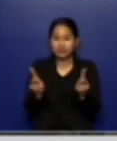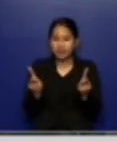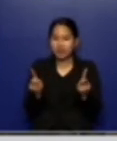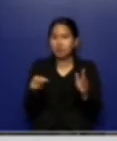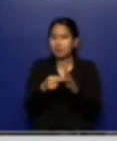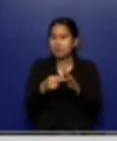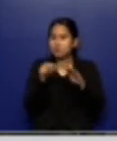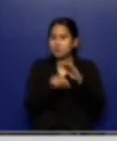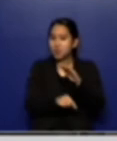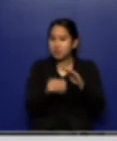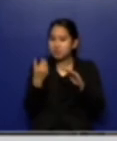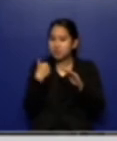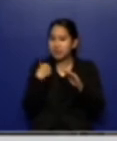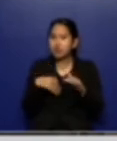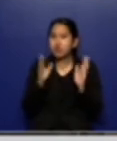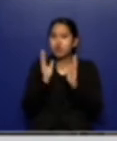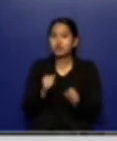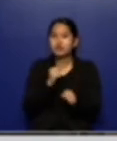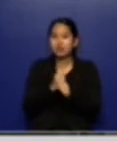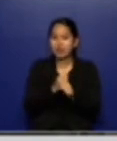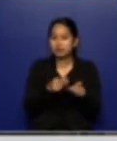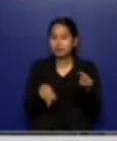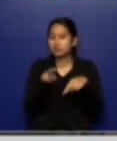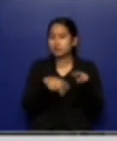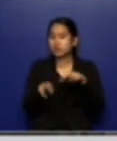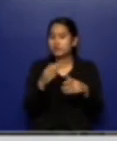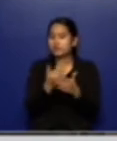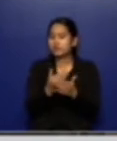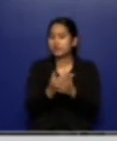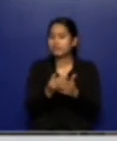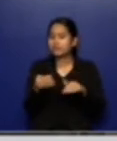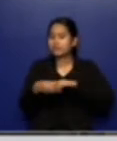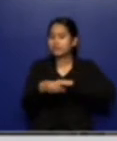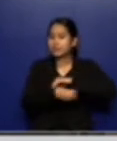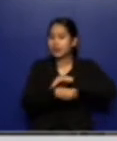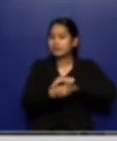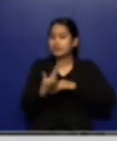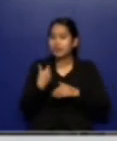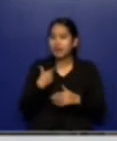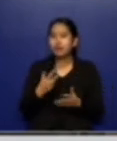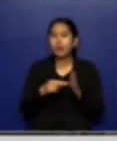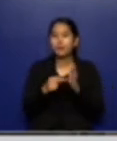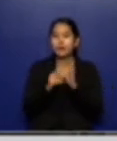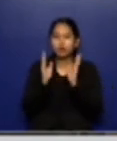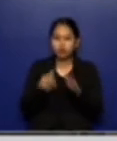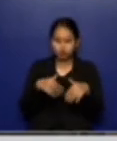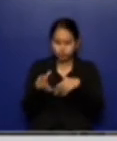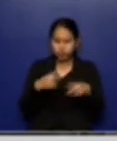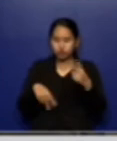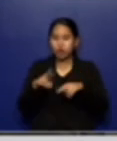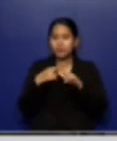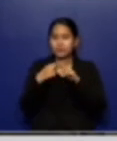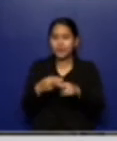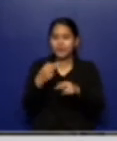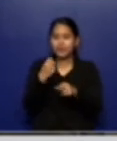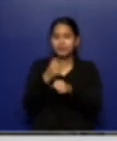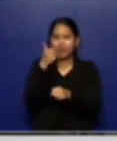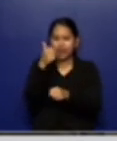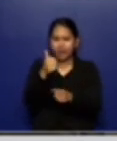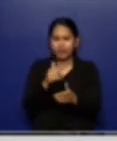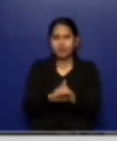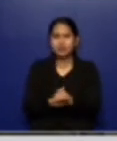งหรือไม่ให้เจ้าหน้าที่ไปติดตามตรงนั้นว่ายักยอกเงินหลวงหรือไม่เขาตรวจสอบอยู่แล้วชาวบ้านเขาจะซื้ออะไรก็แล้วแต่เข